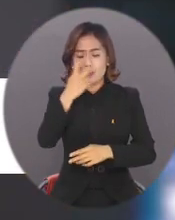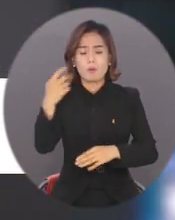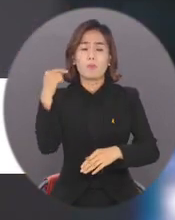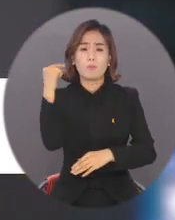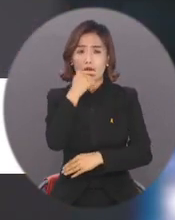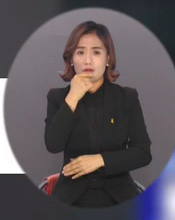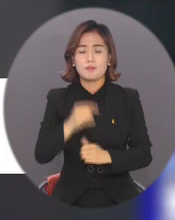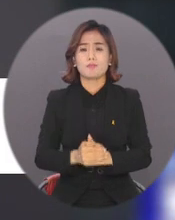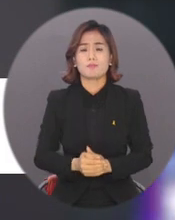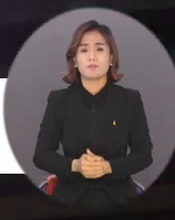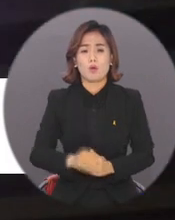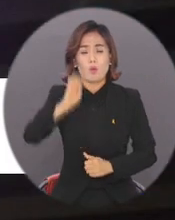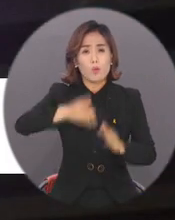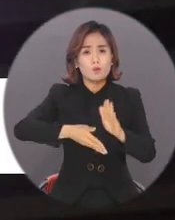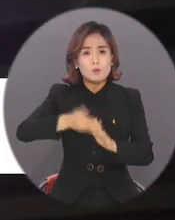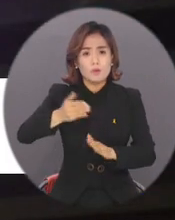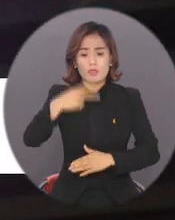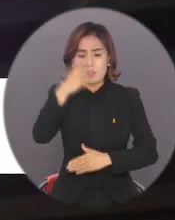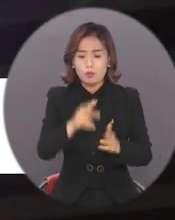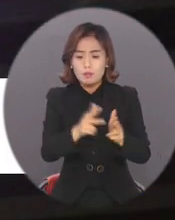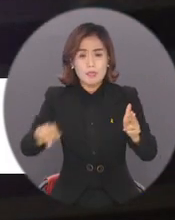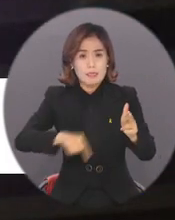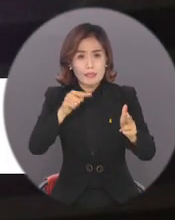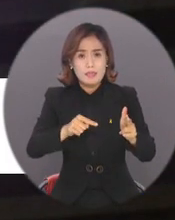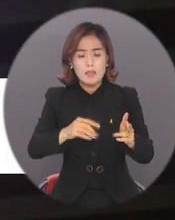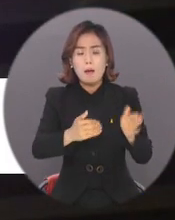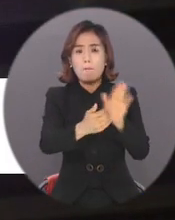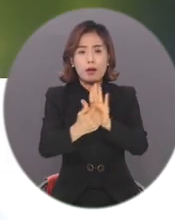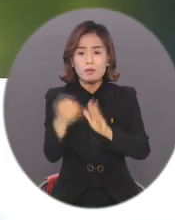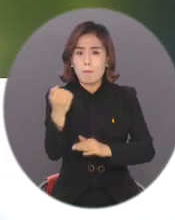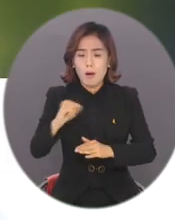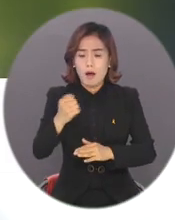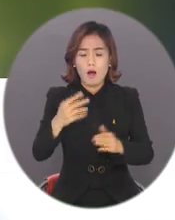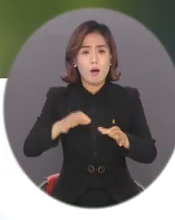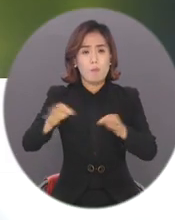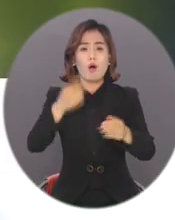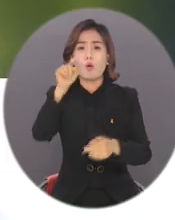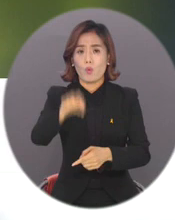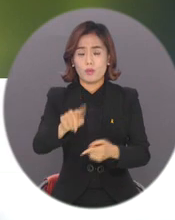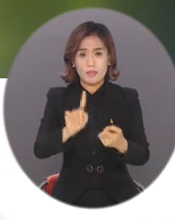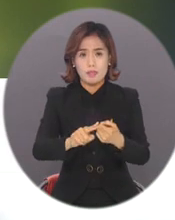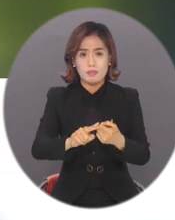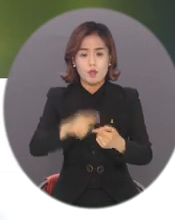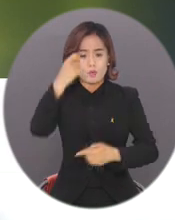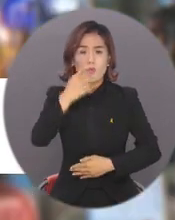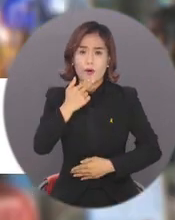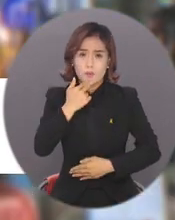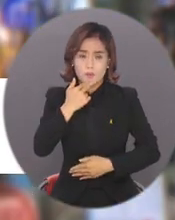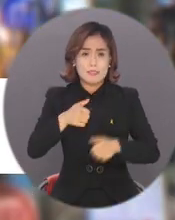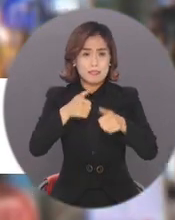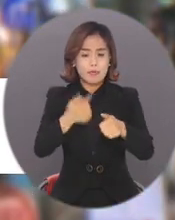강화하기로 했습니다. 광주시는 점검 기간에 방역수칙 위반으로 적발된 업소 등에 대해서는 무관용 원칙에